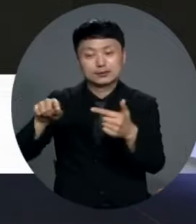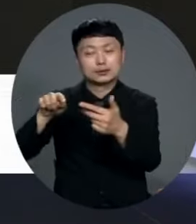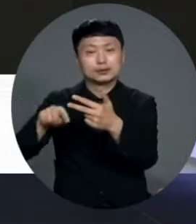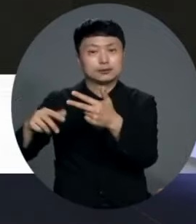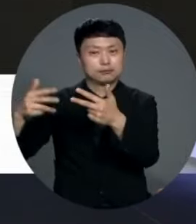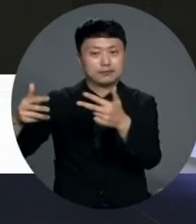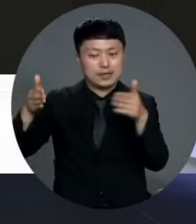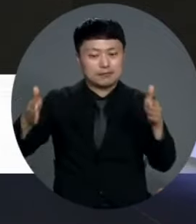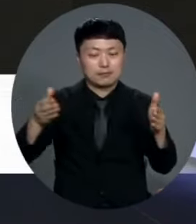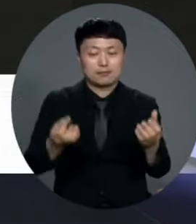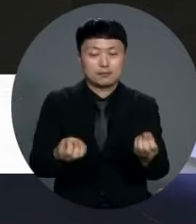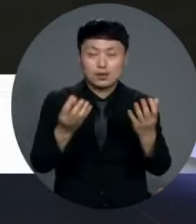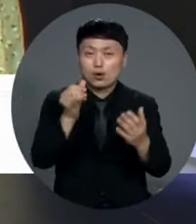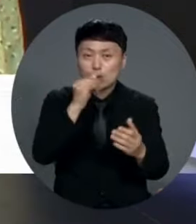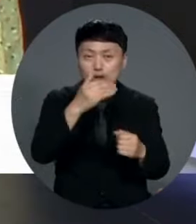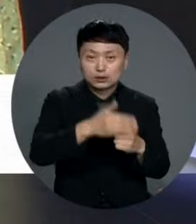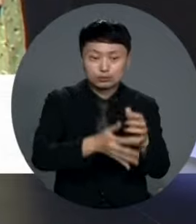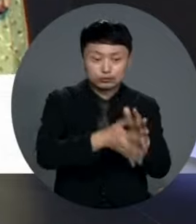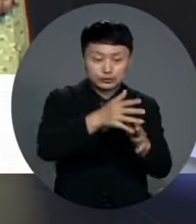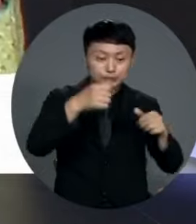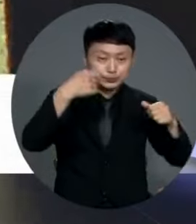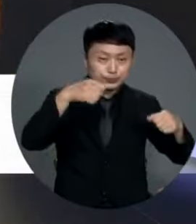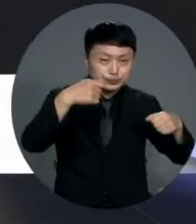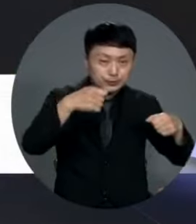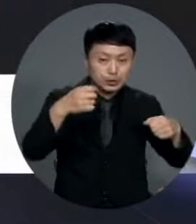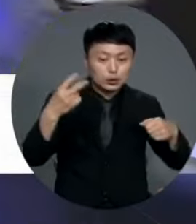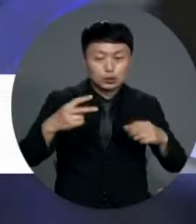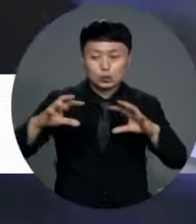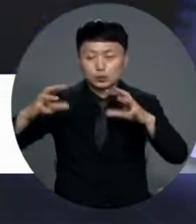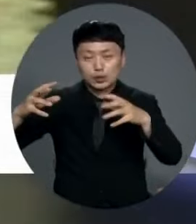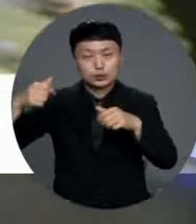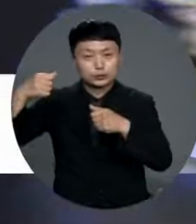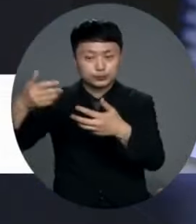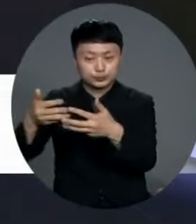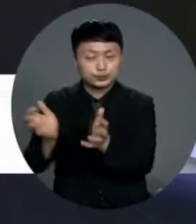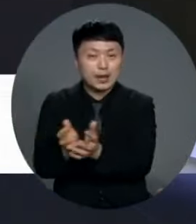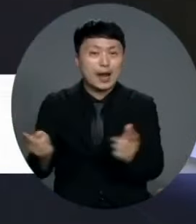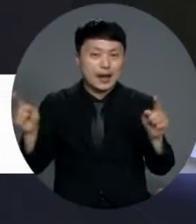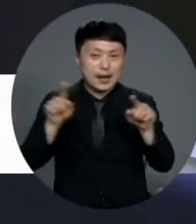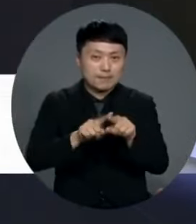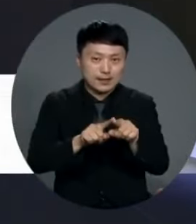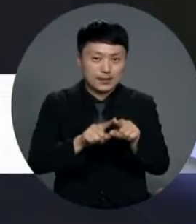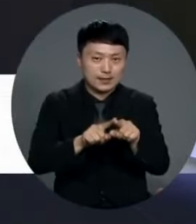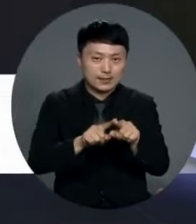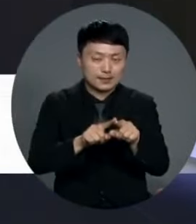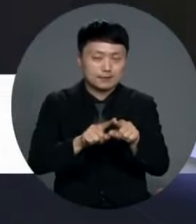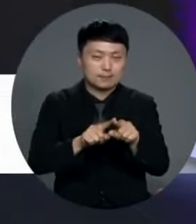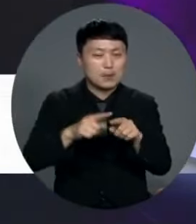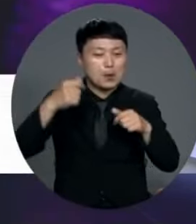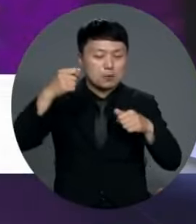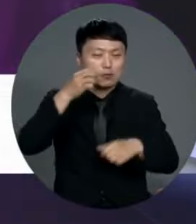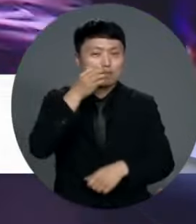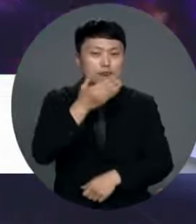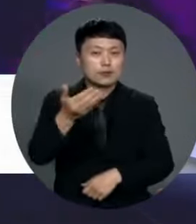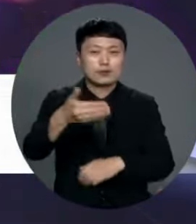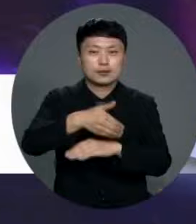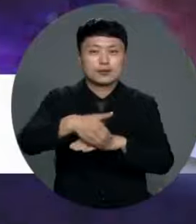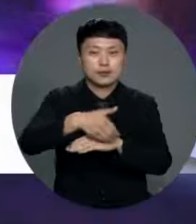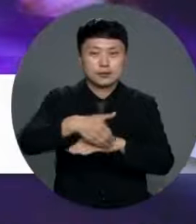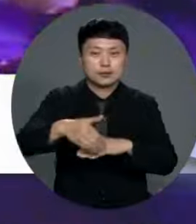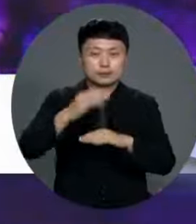열립니다. 특히 올해는 대구 시립극단과 딤프가 처음으로 함께 만든 뮤지컬 미싱 링크가 무대에 오릅니다. 이태우